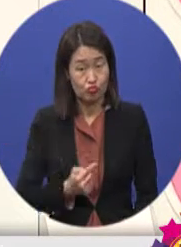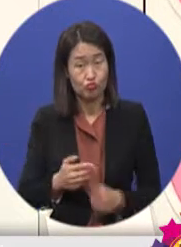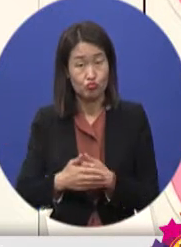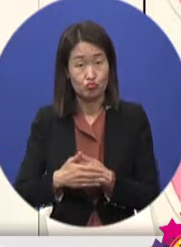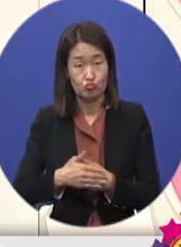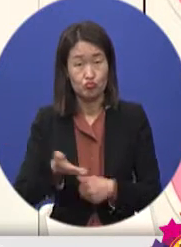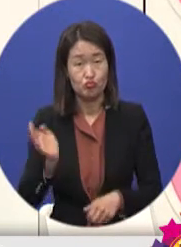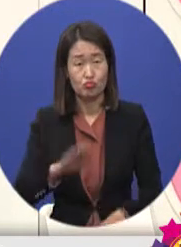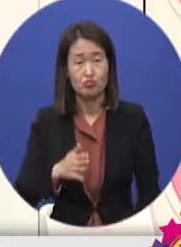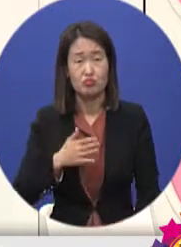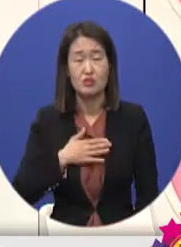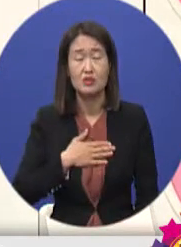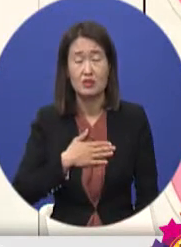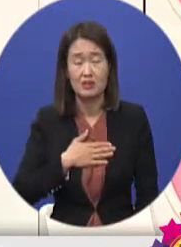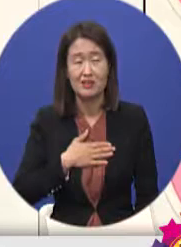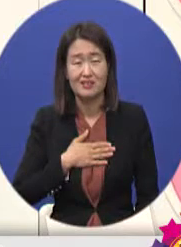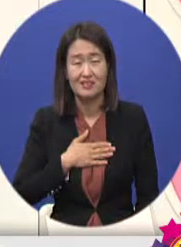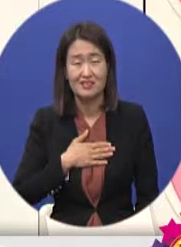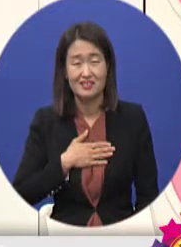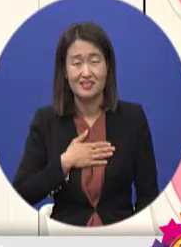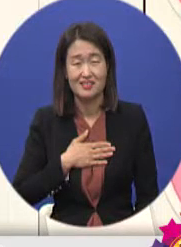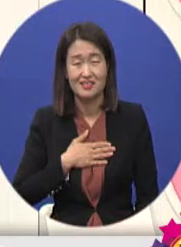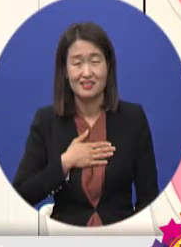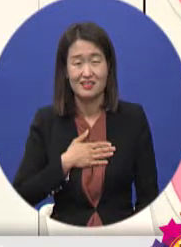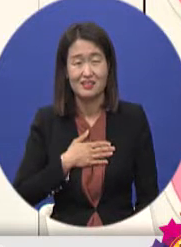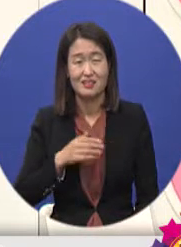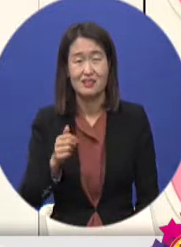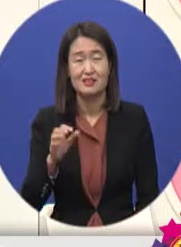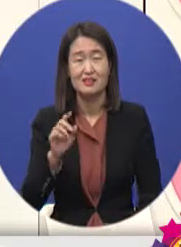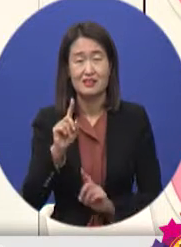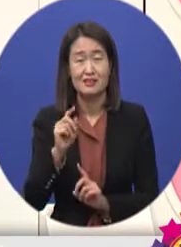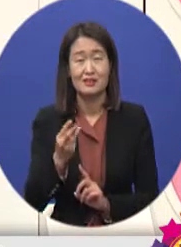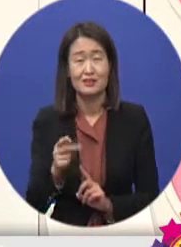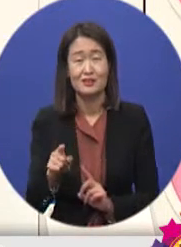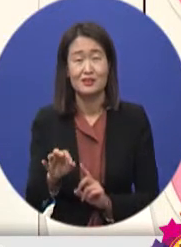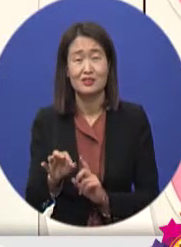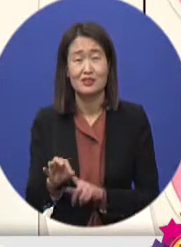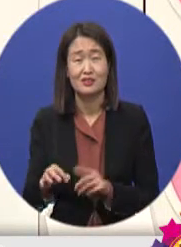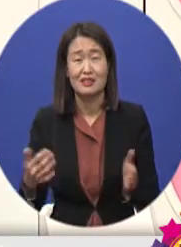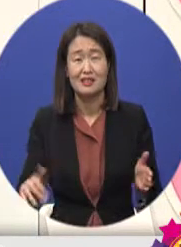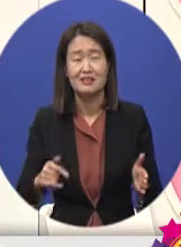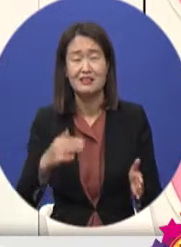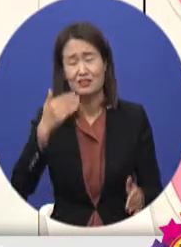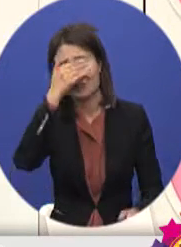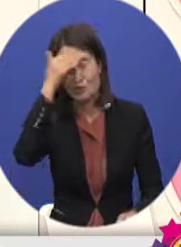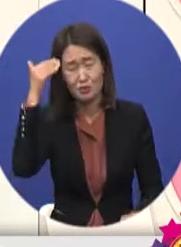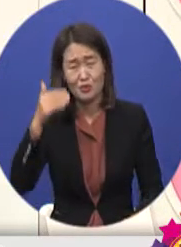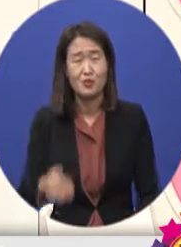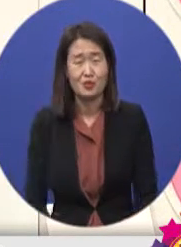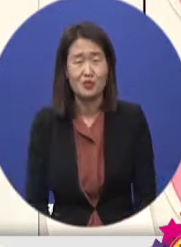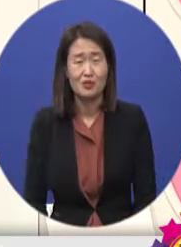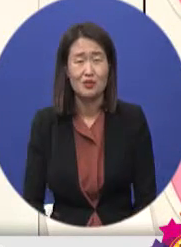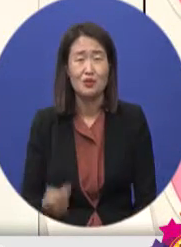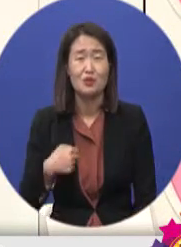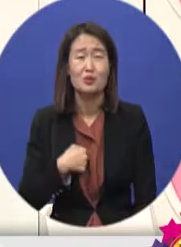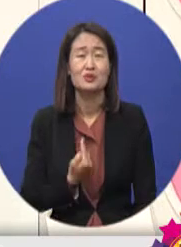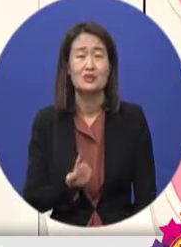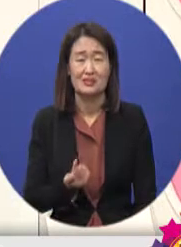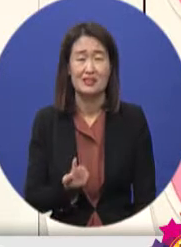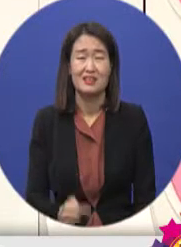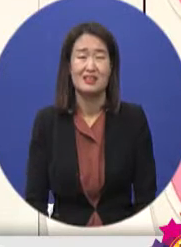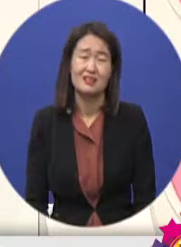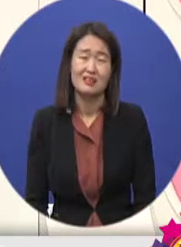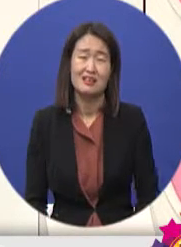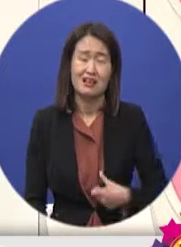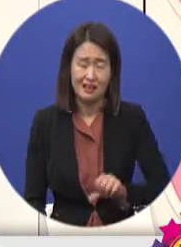하지만 우리 나가 들었고. 네. 호정이는 아주 나도 한창 난데. 예. 혼자 그래. 아무리